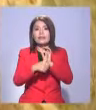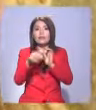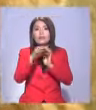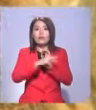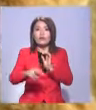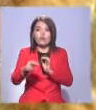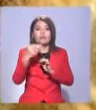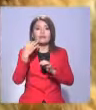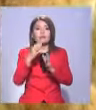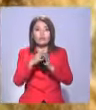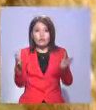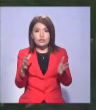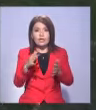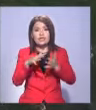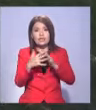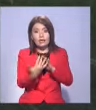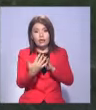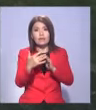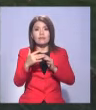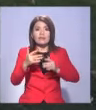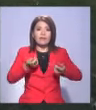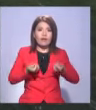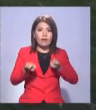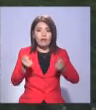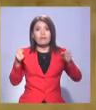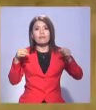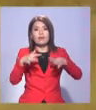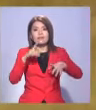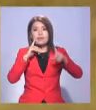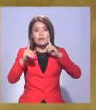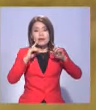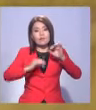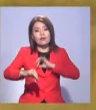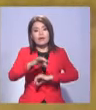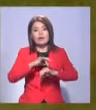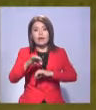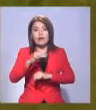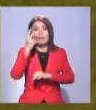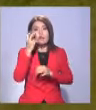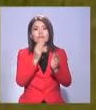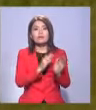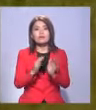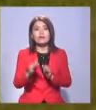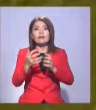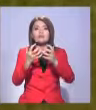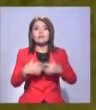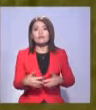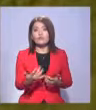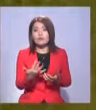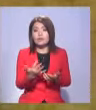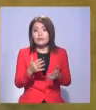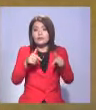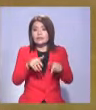деген болжам бар. Шаруалар мен шенеуніктер бас қосқан жиында бұл жануарлардың саны қашан һәм қалай реттелерде нақты шешілмеді. Дегенмен